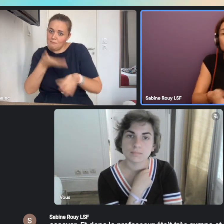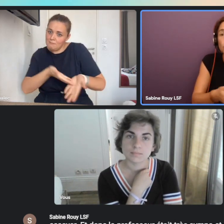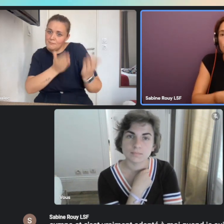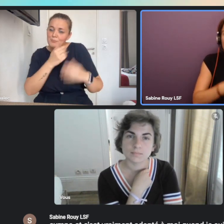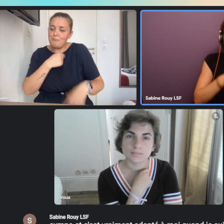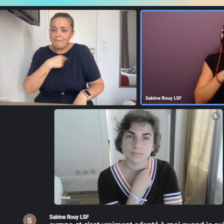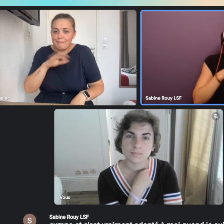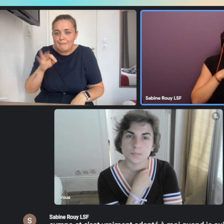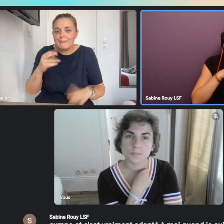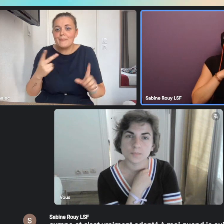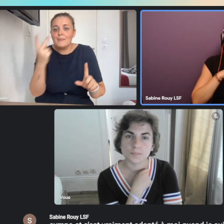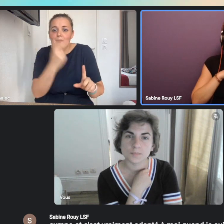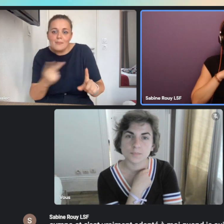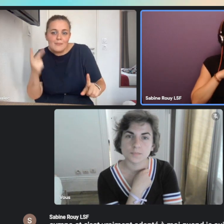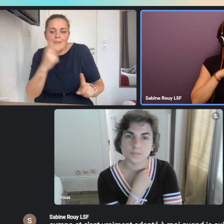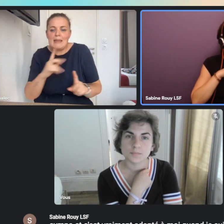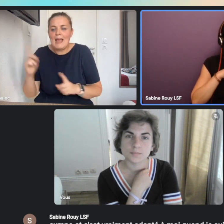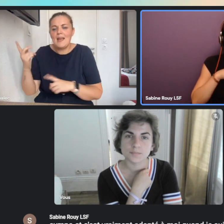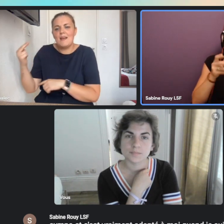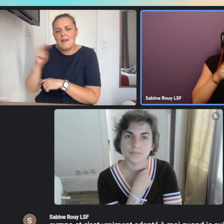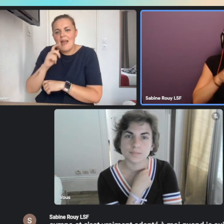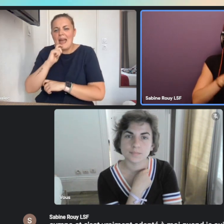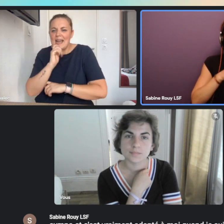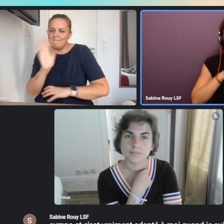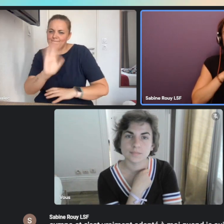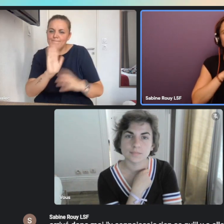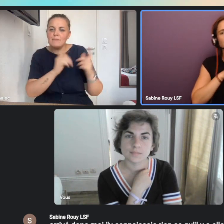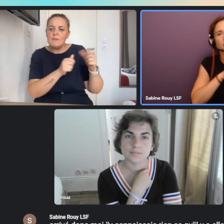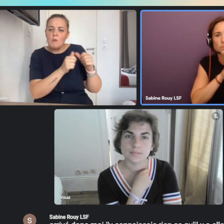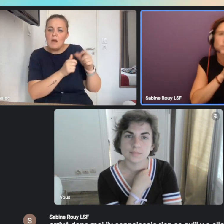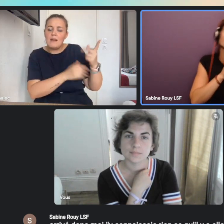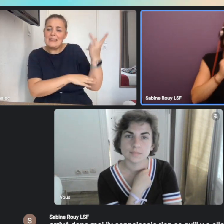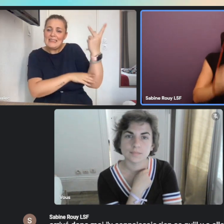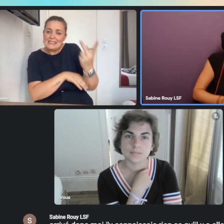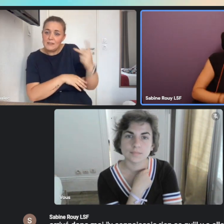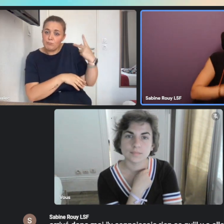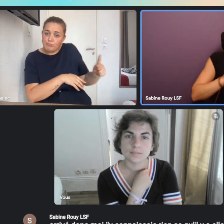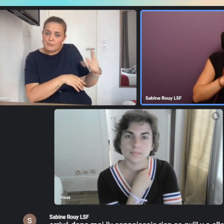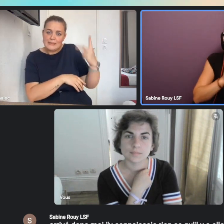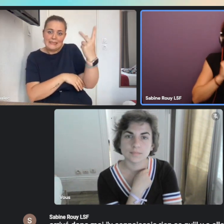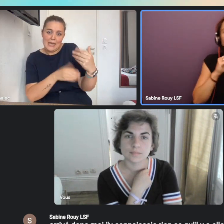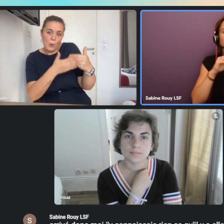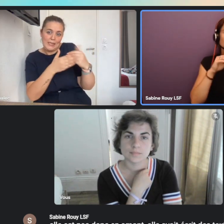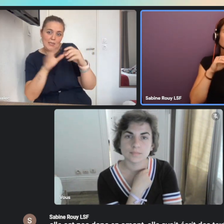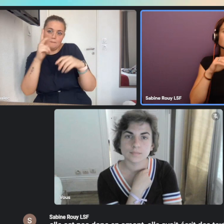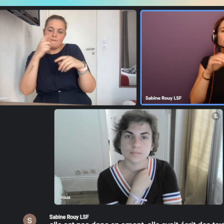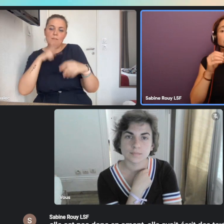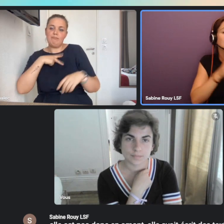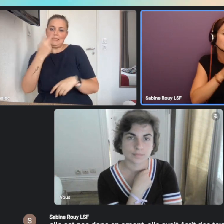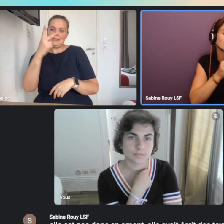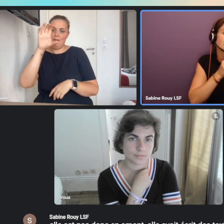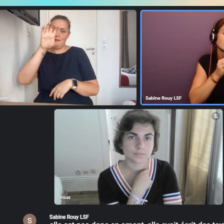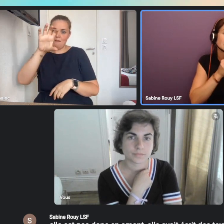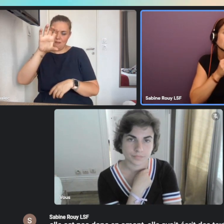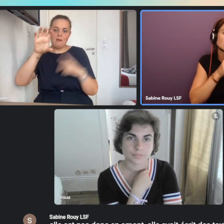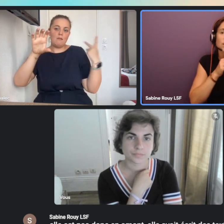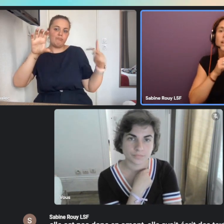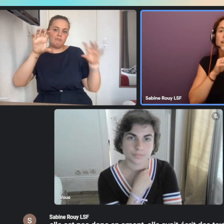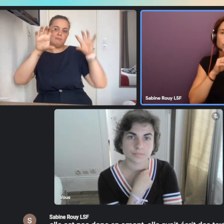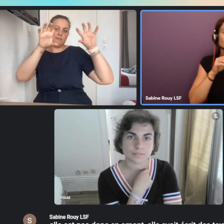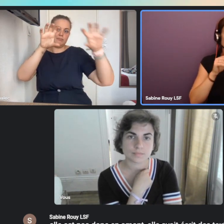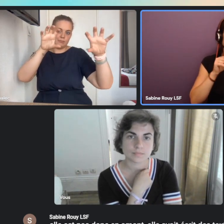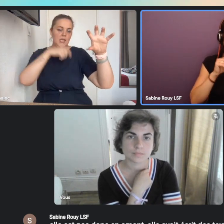tel objet, vas-y». Bon, OK, je vais essayer de faire mon dessin. Alors elle me regardait, elle me corrigeait, donc elle avait un dessin et des une